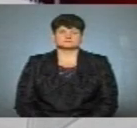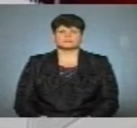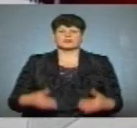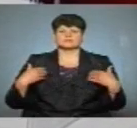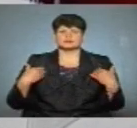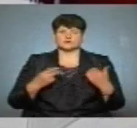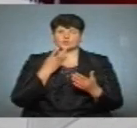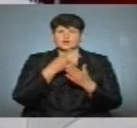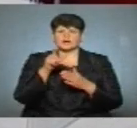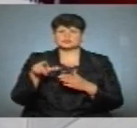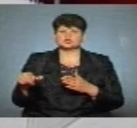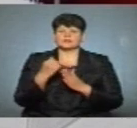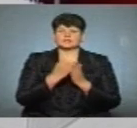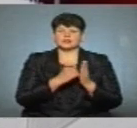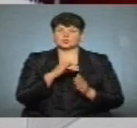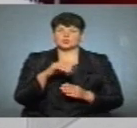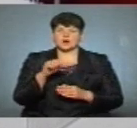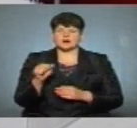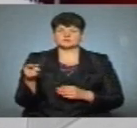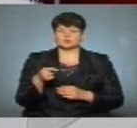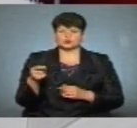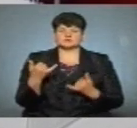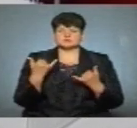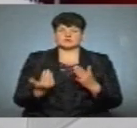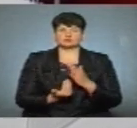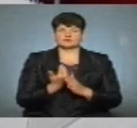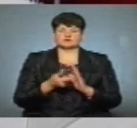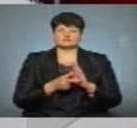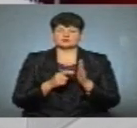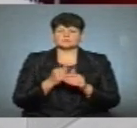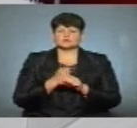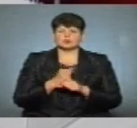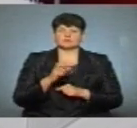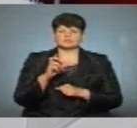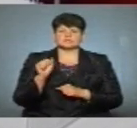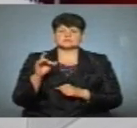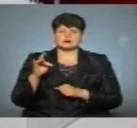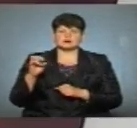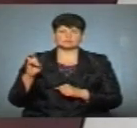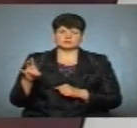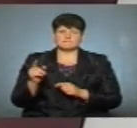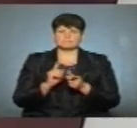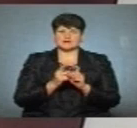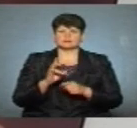Вітаю глядачів телеканалу ЮА Тернопіль. В ефірі новини. У студії Богдана Сарабун, сурдопереклад Надія Коцовська.